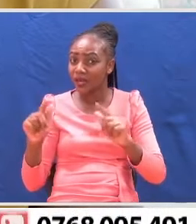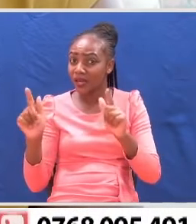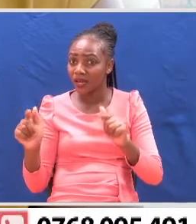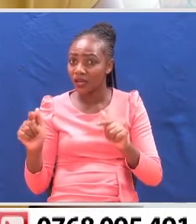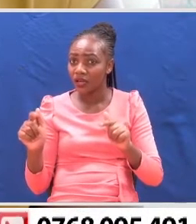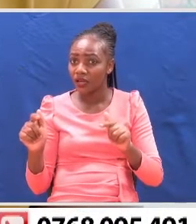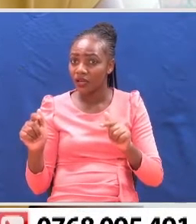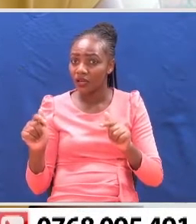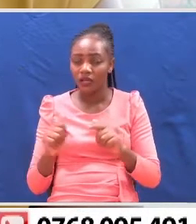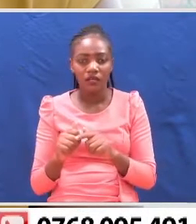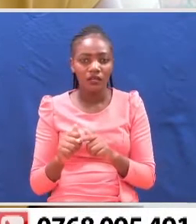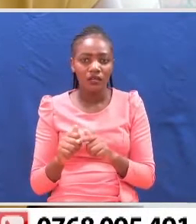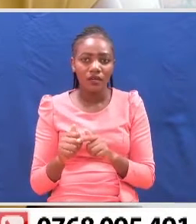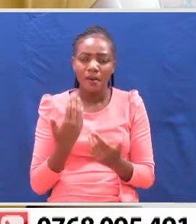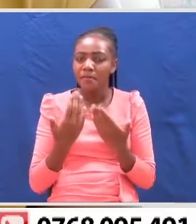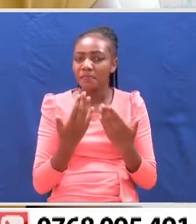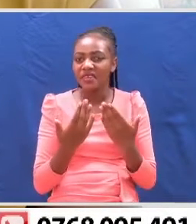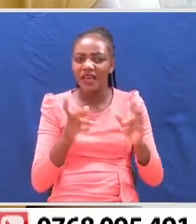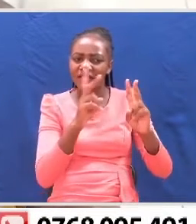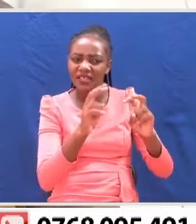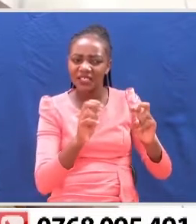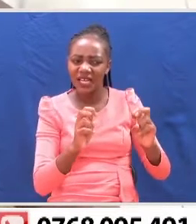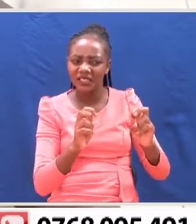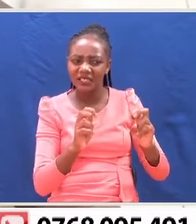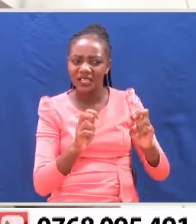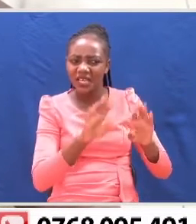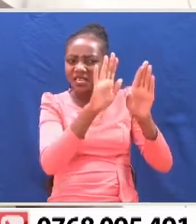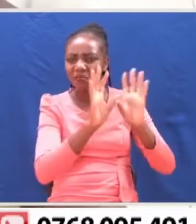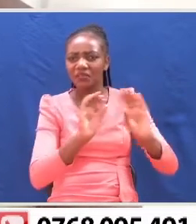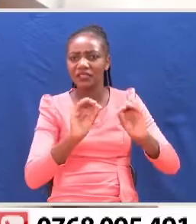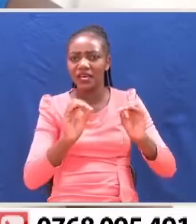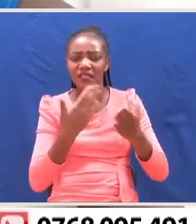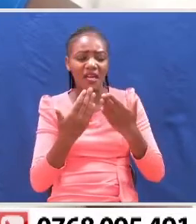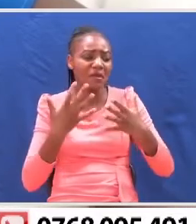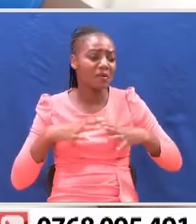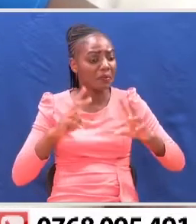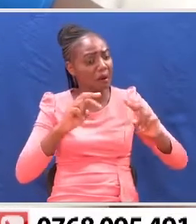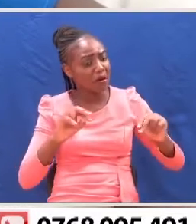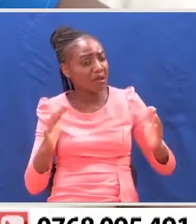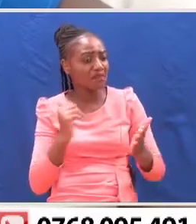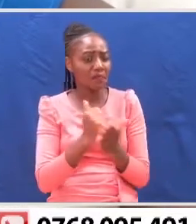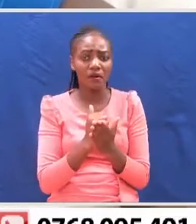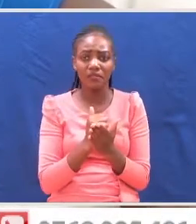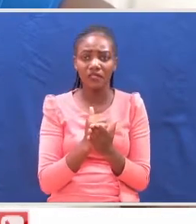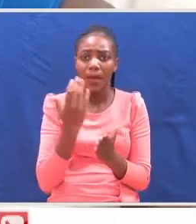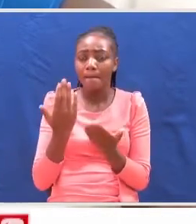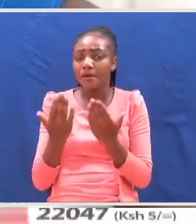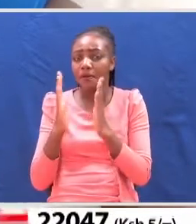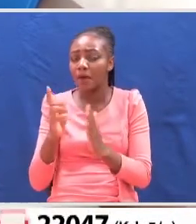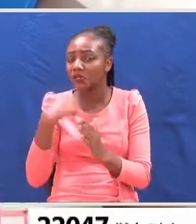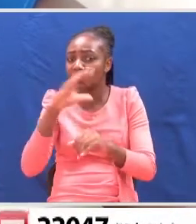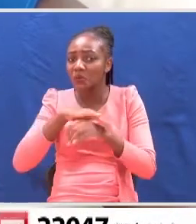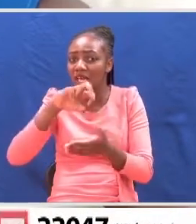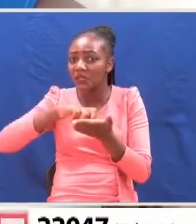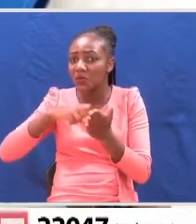Ambao hawakustahili, na saa zingine wale wanafanya hivyo, unajua hii ni kazi watu wanatafuta. Pengine yule ambaye amekosa kupata contract